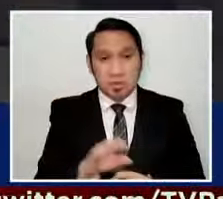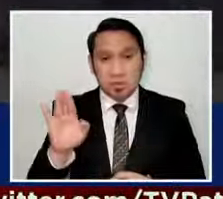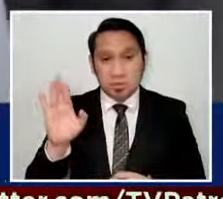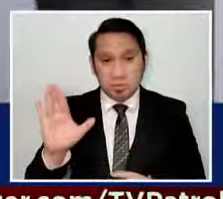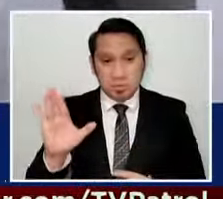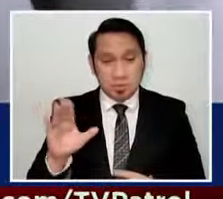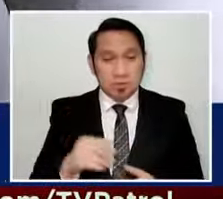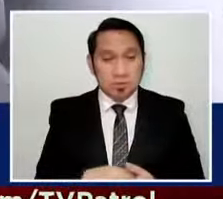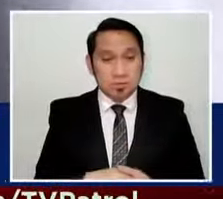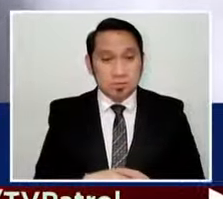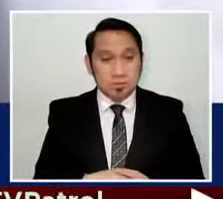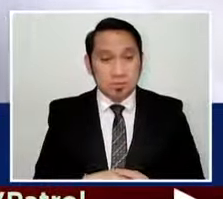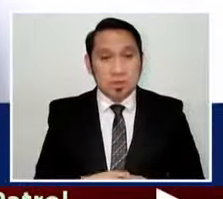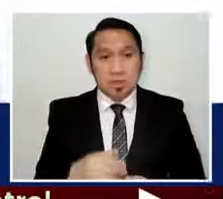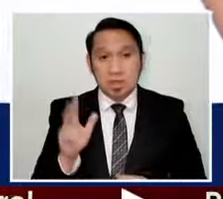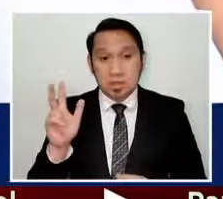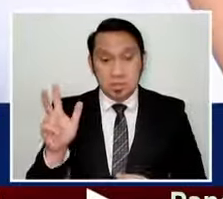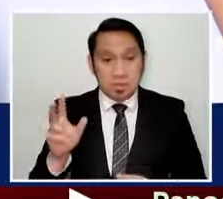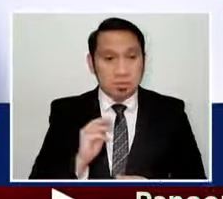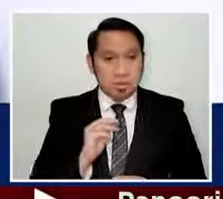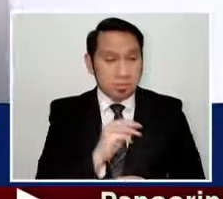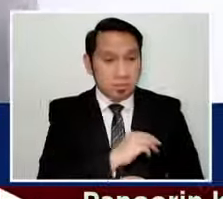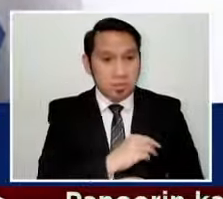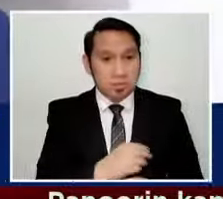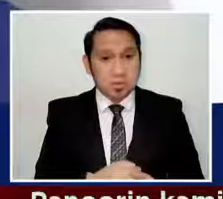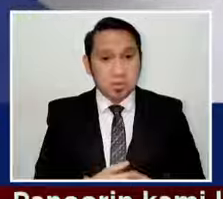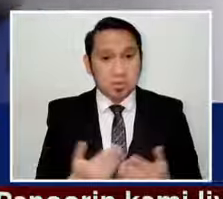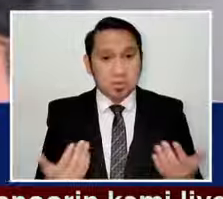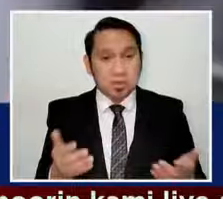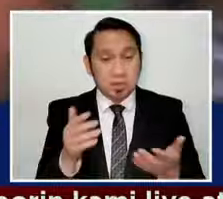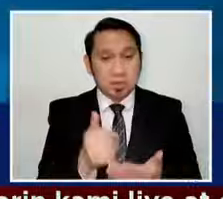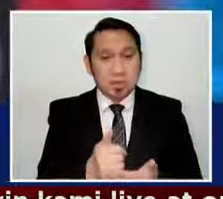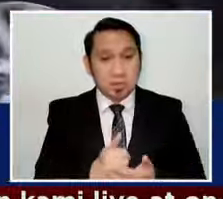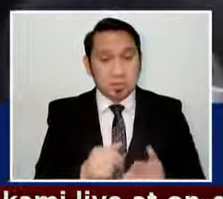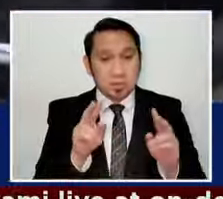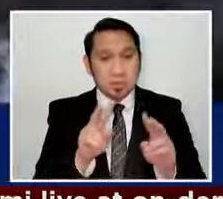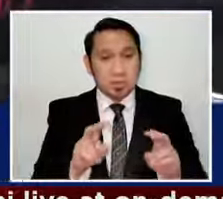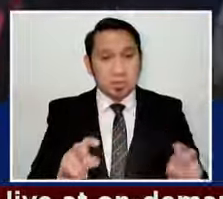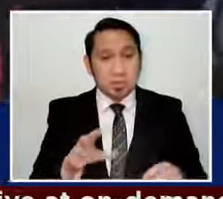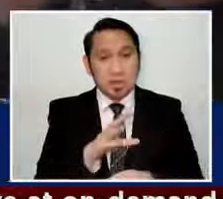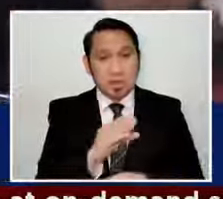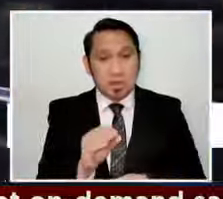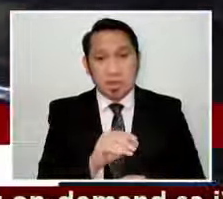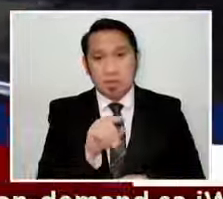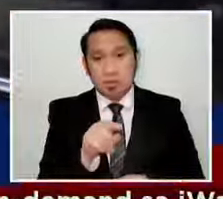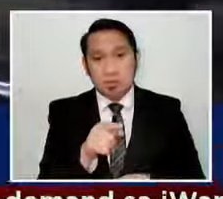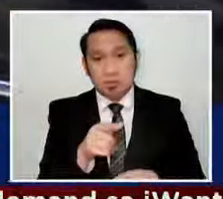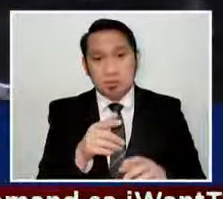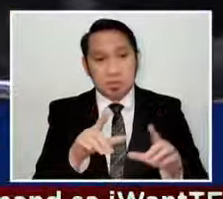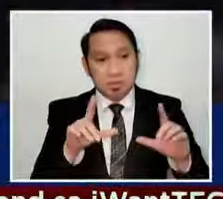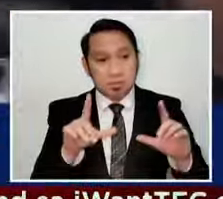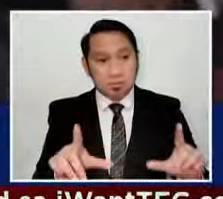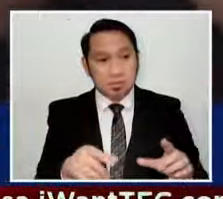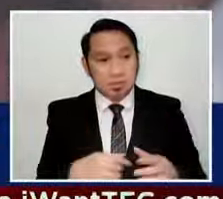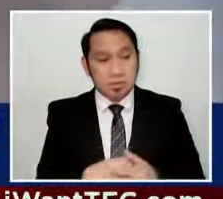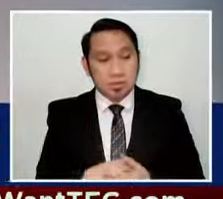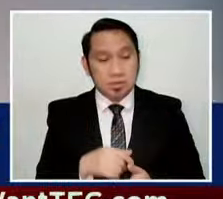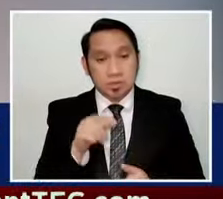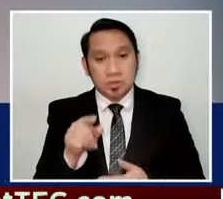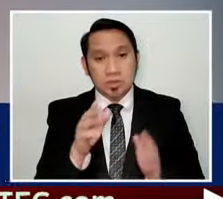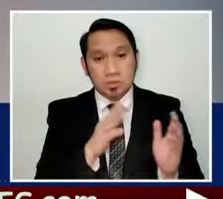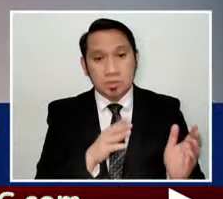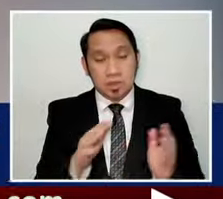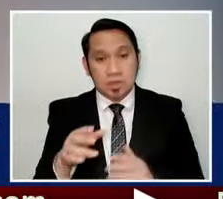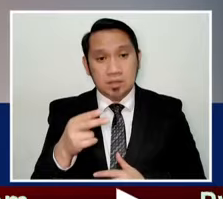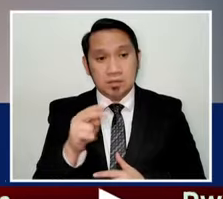Fraternity. Tatlo sa kanila ay tumulong sa investigasyon ng NBI at tinuro ang mga kabrab nilang kasama sa pagplano ng hazing